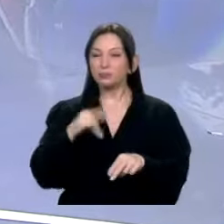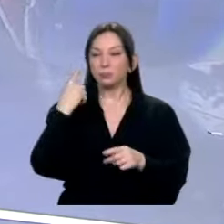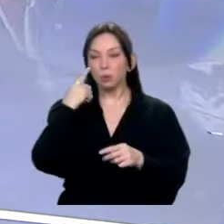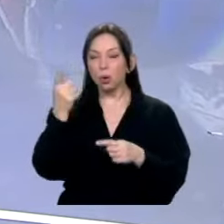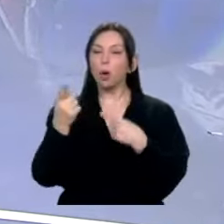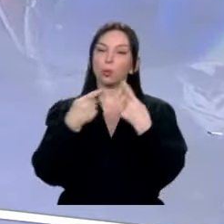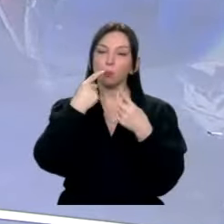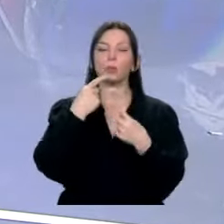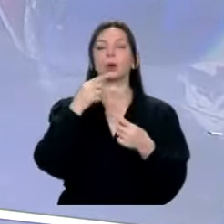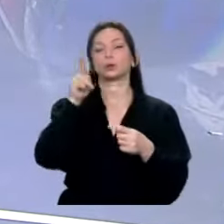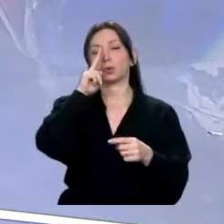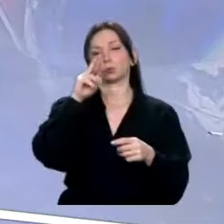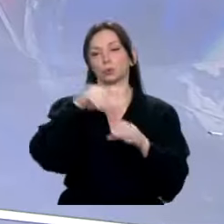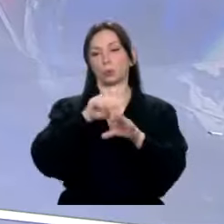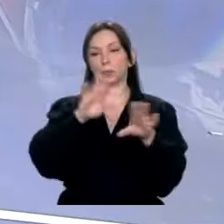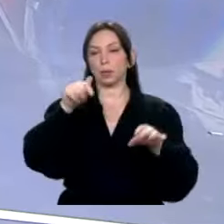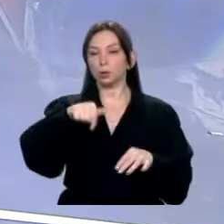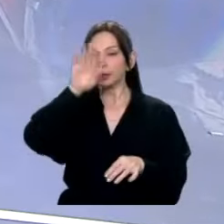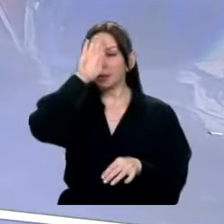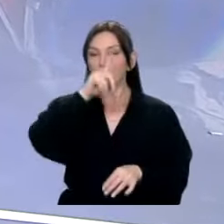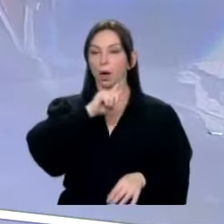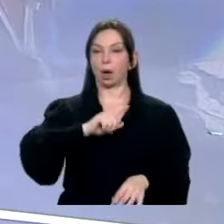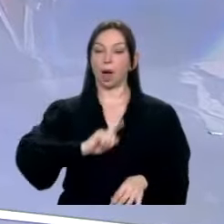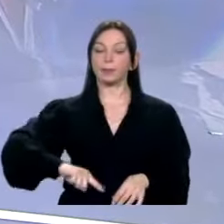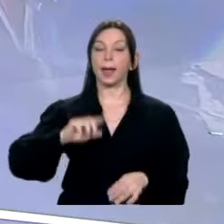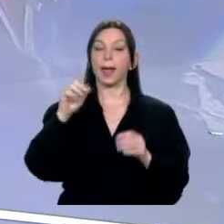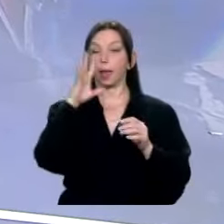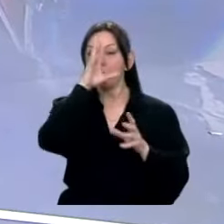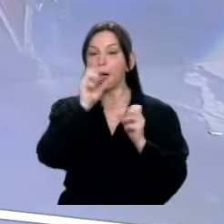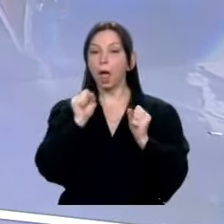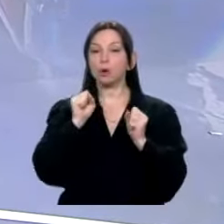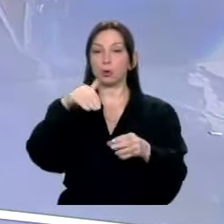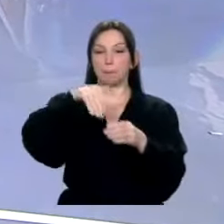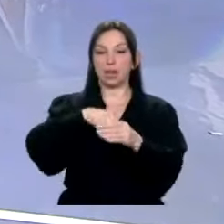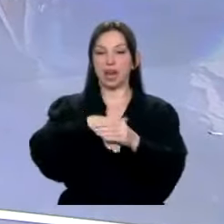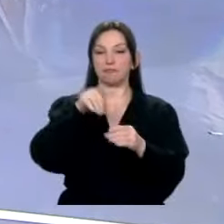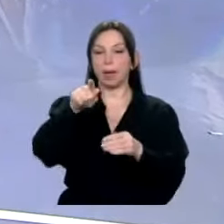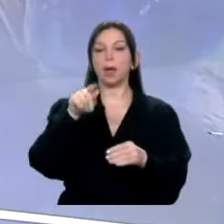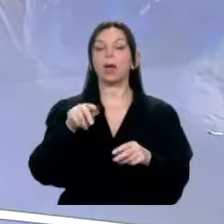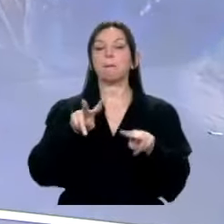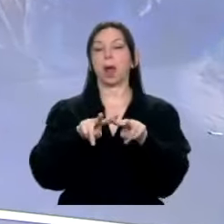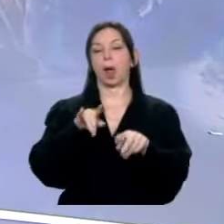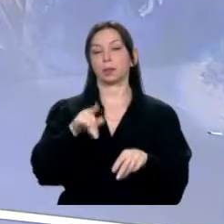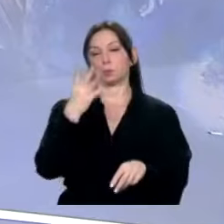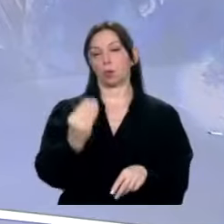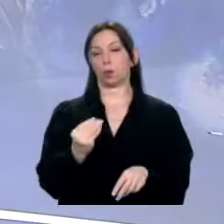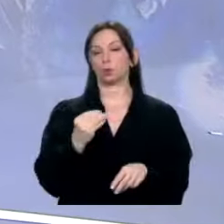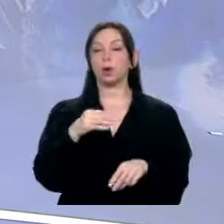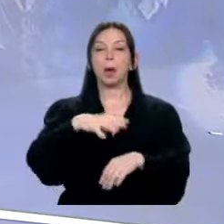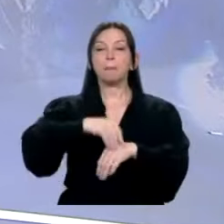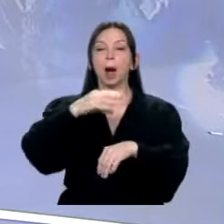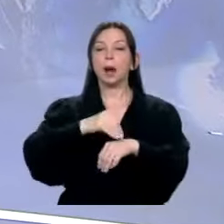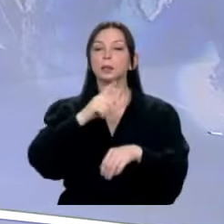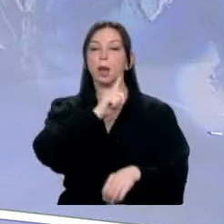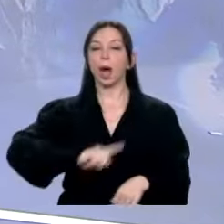nokta konulmuştu dün. Bugün İstanbul adayının Erzurum milletvekili Meral Danış Beştaş olduğu duyuruldu. Bu arada Mardin adayı